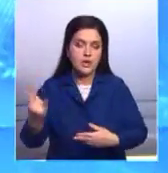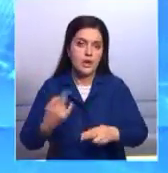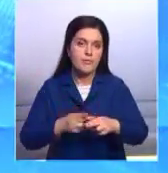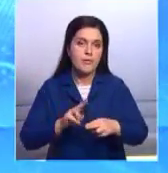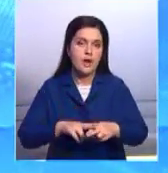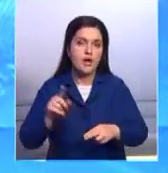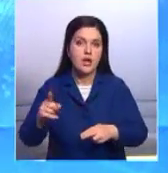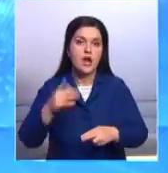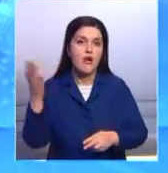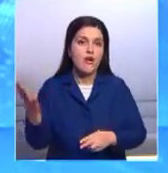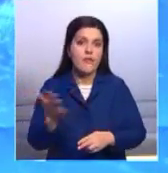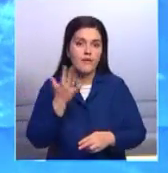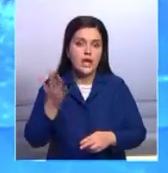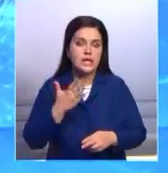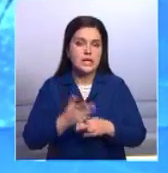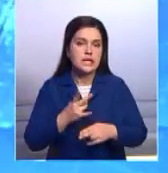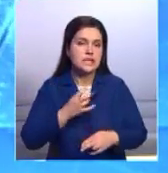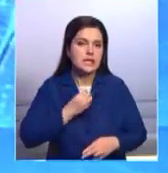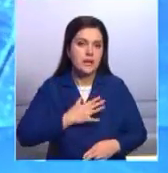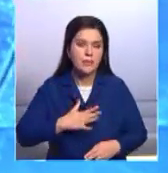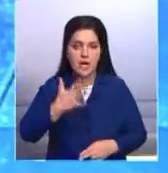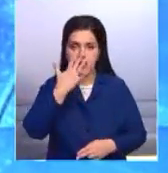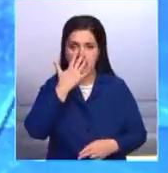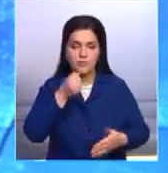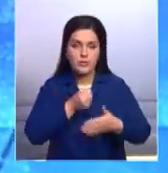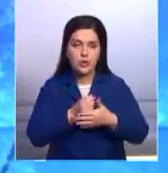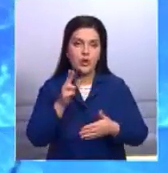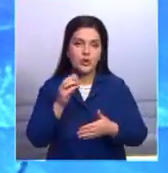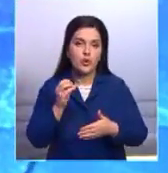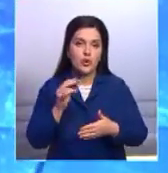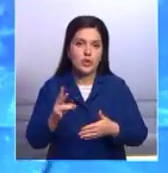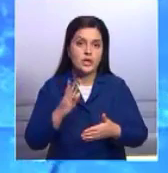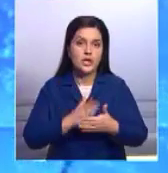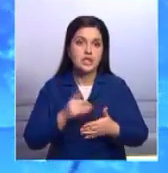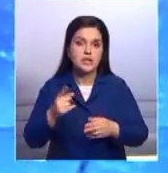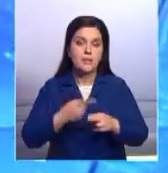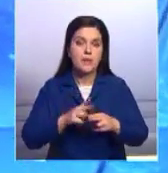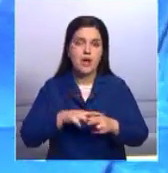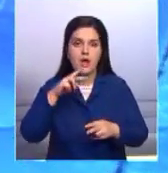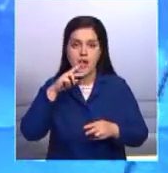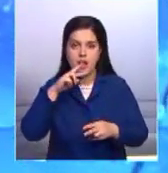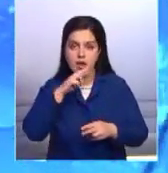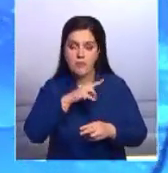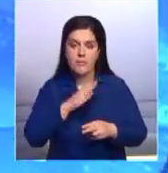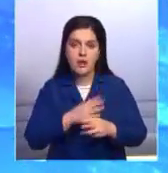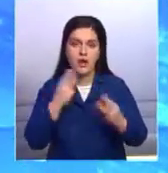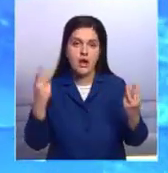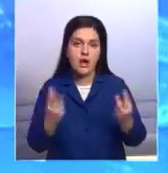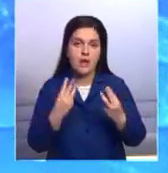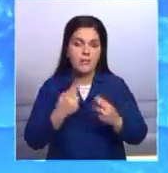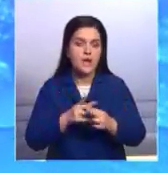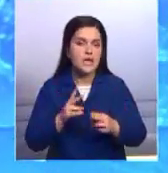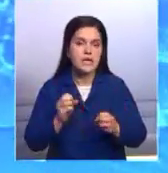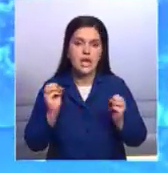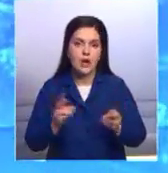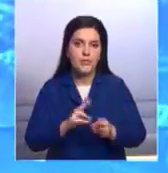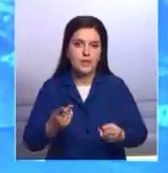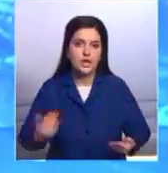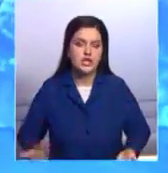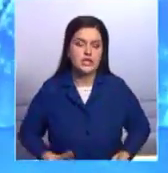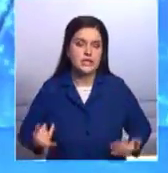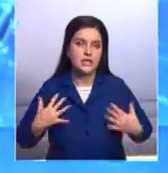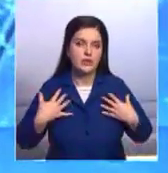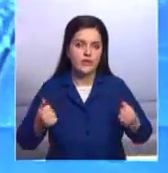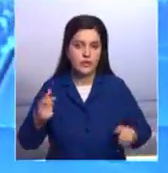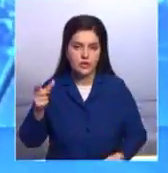СМИ, ветер донес неприятный запах и до Кёльна. Сообщается, что вещества, выделяющиеся при пожаре, не представляют угрозы для